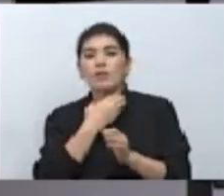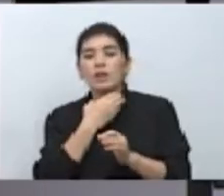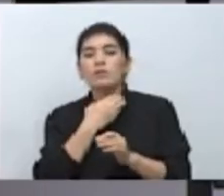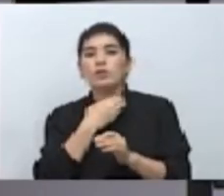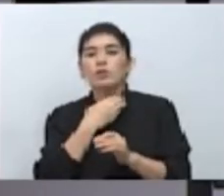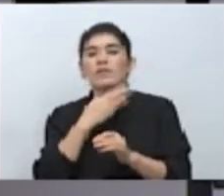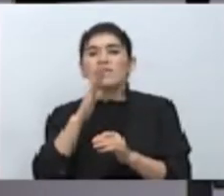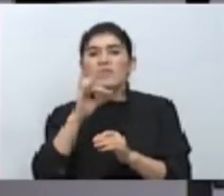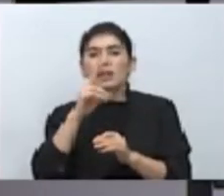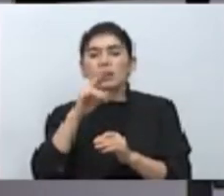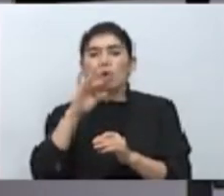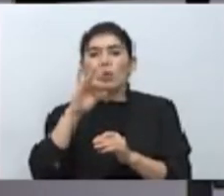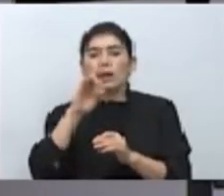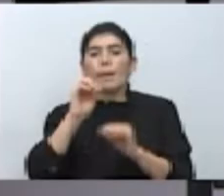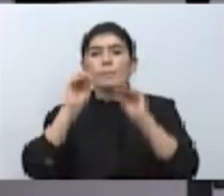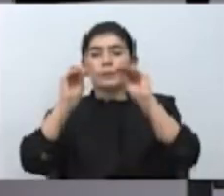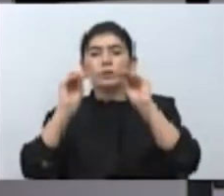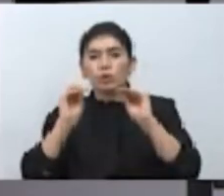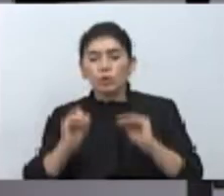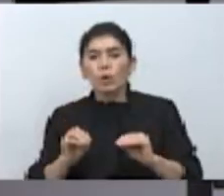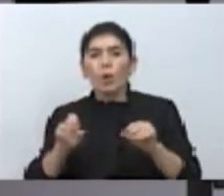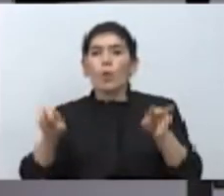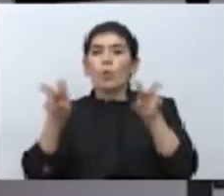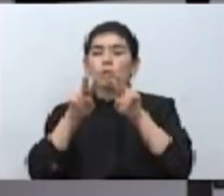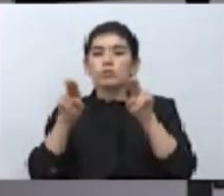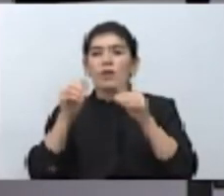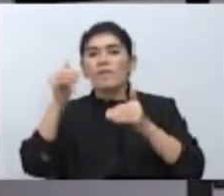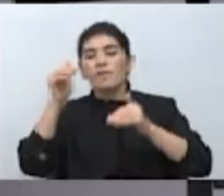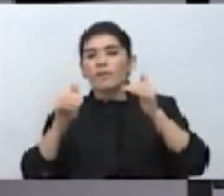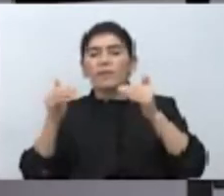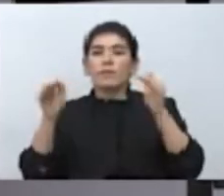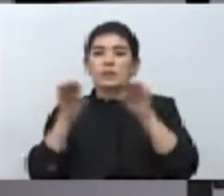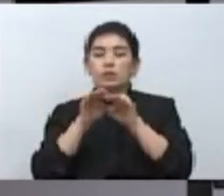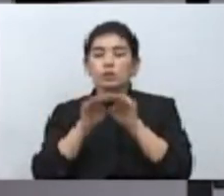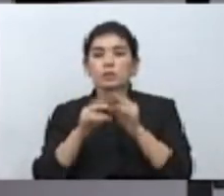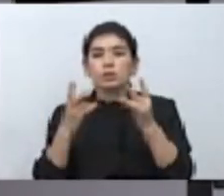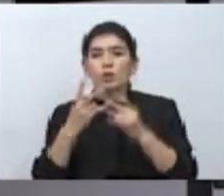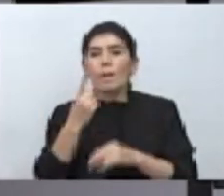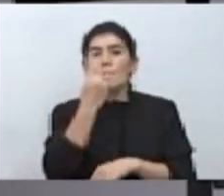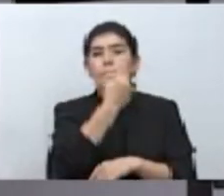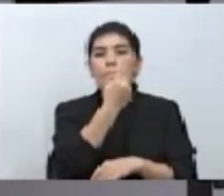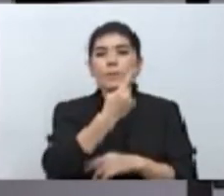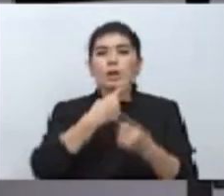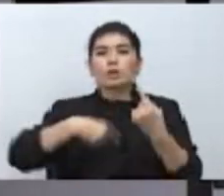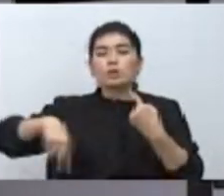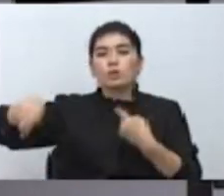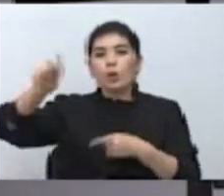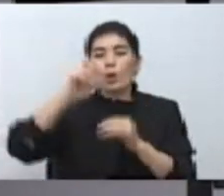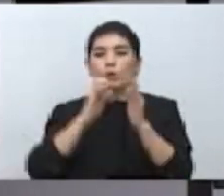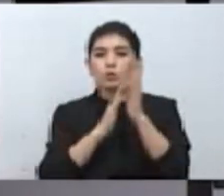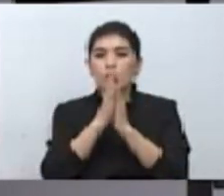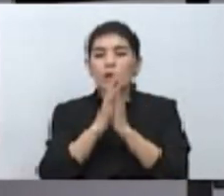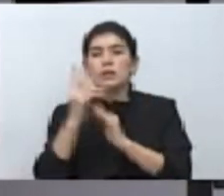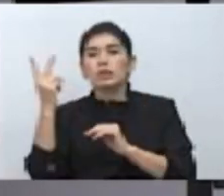hayvonlarni Venn diagrammasiga solib, ularni o'xshashlik va farqlari aniqlanadi. Demak, birinchi doiraga